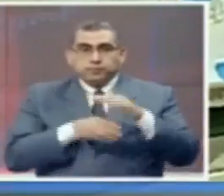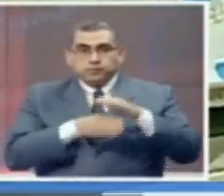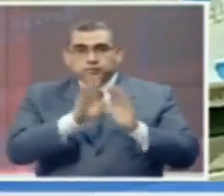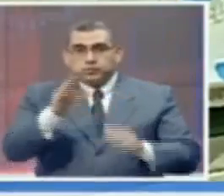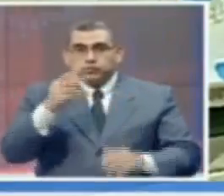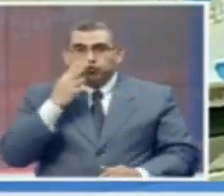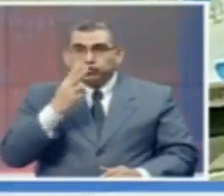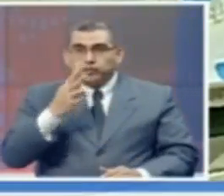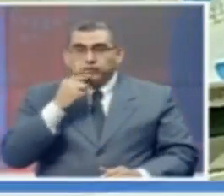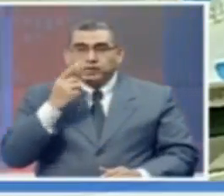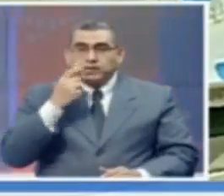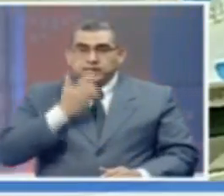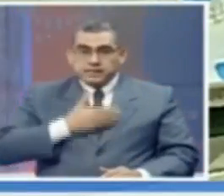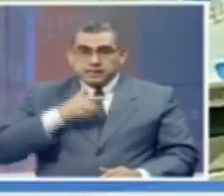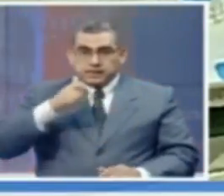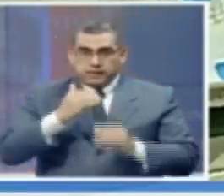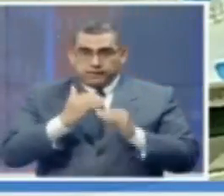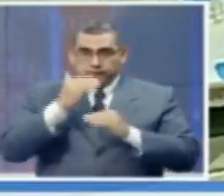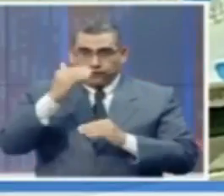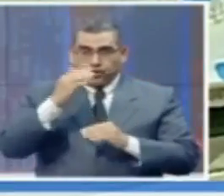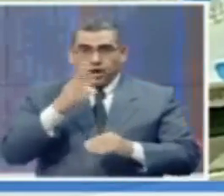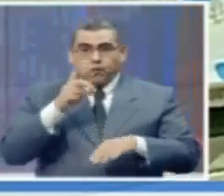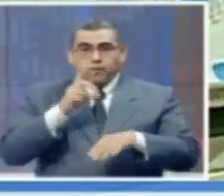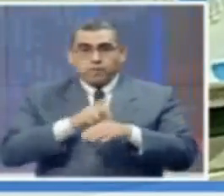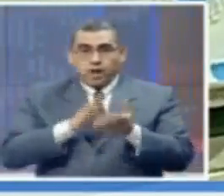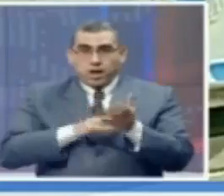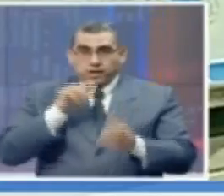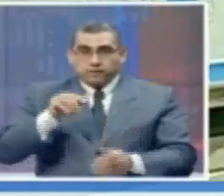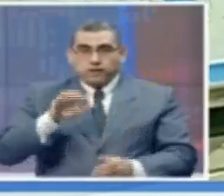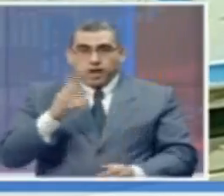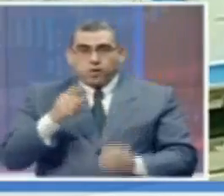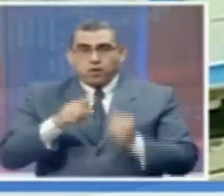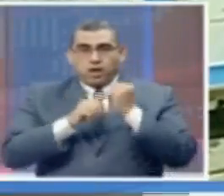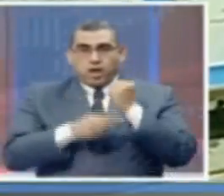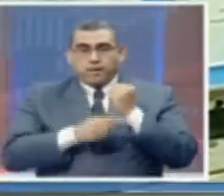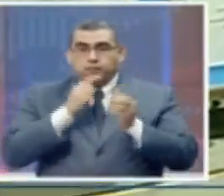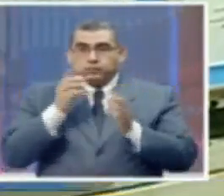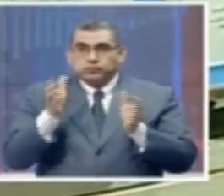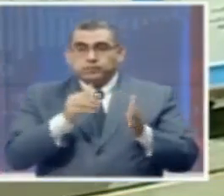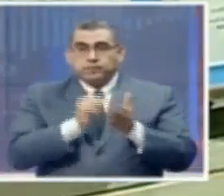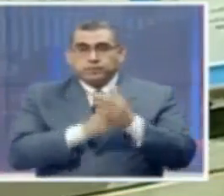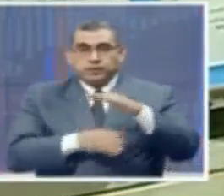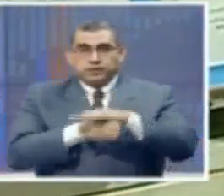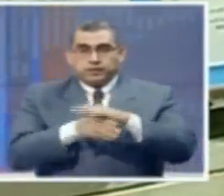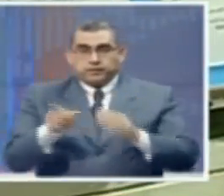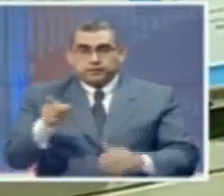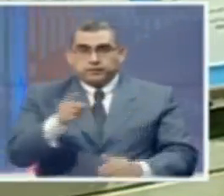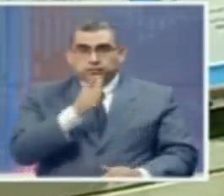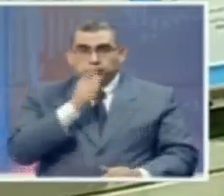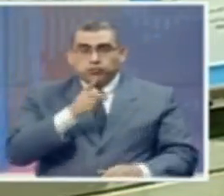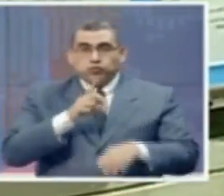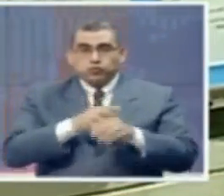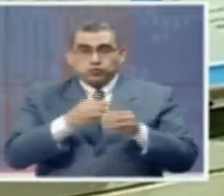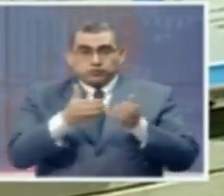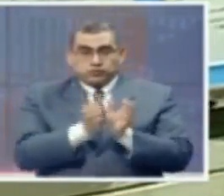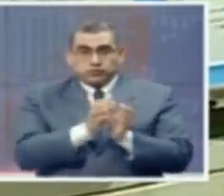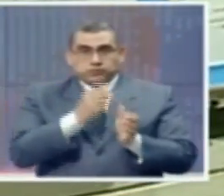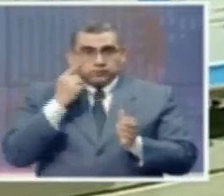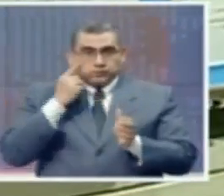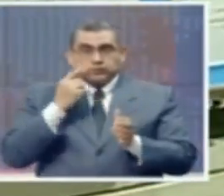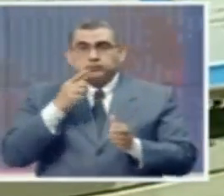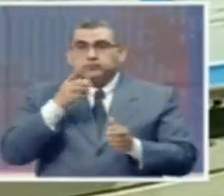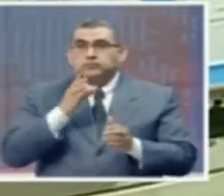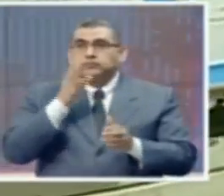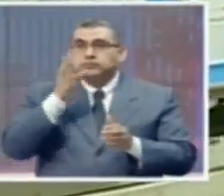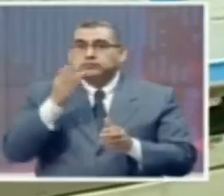اللي هم فوق 60 سنة أو الأمراض المزمنة أو الحوامل المعزولين في البيت. الفريق بتاعنا بيتابع الحالات